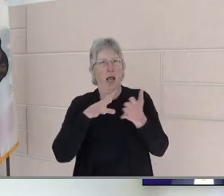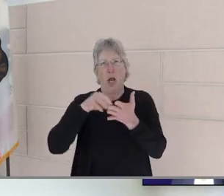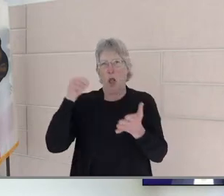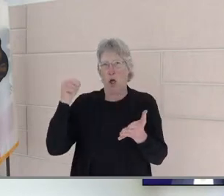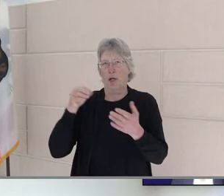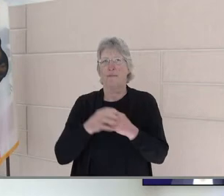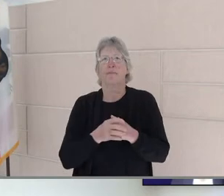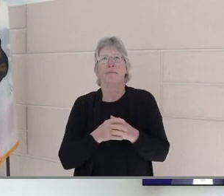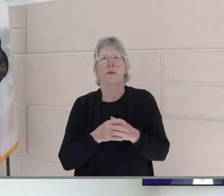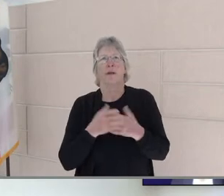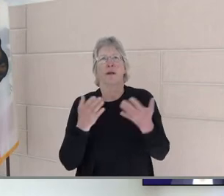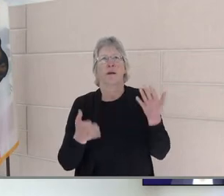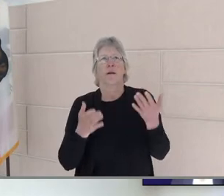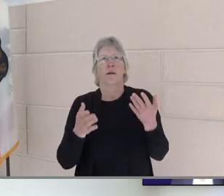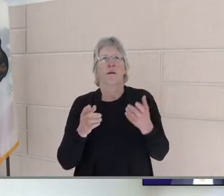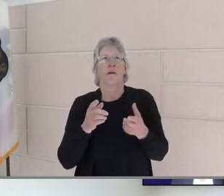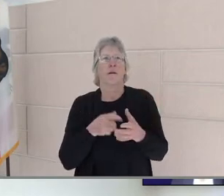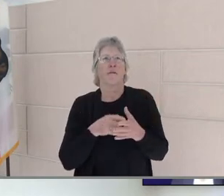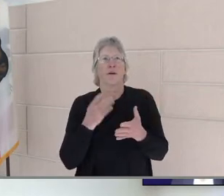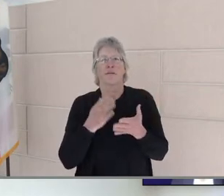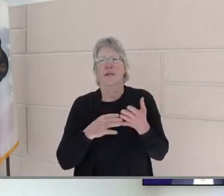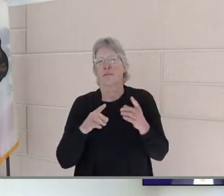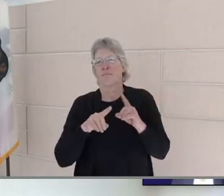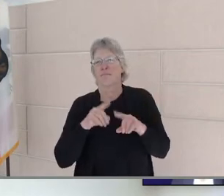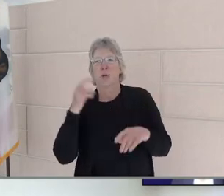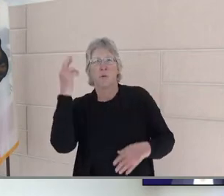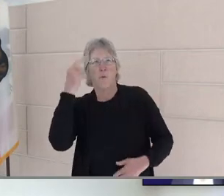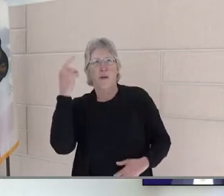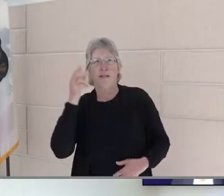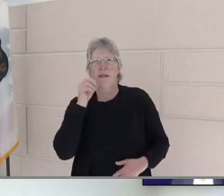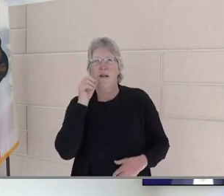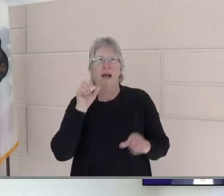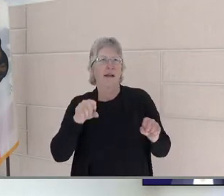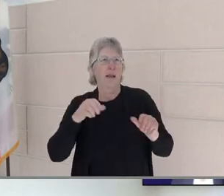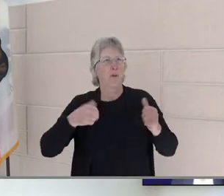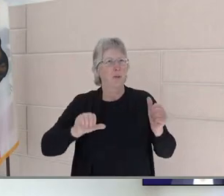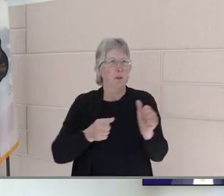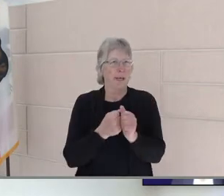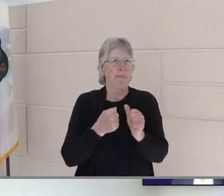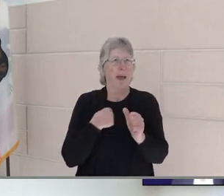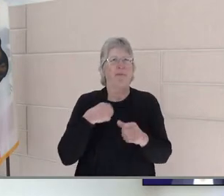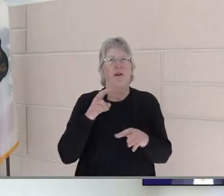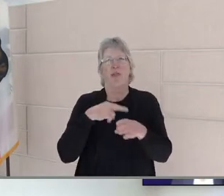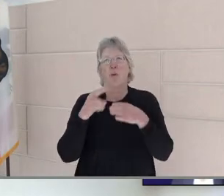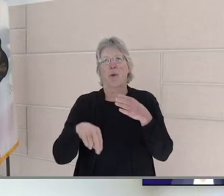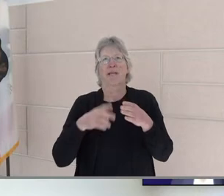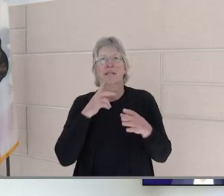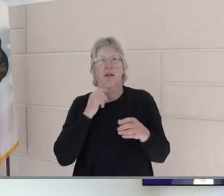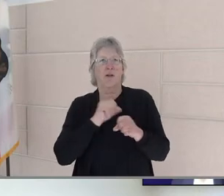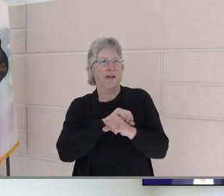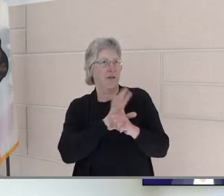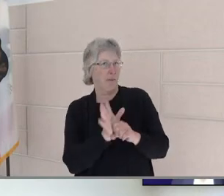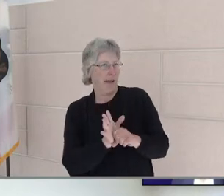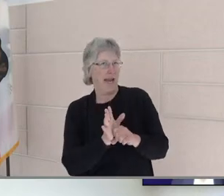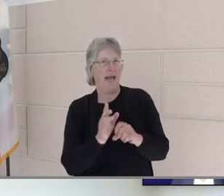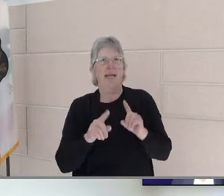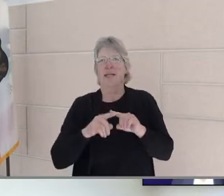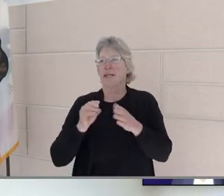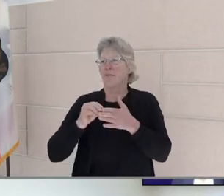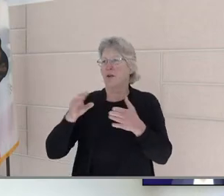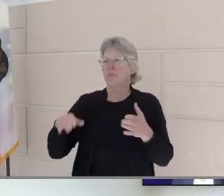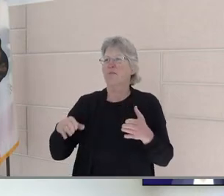ดอยซาแต่การวิธีเรียนตามระยะออนไลน์หายหนังการฉลองกัดปัญหาเซ็งเซ็งเตี้ยได้มูลหายทางจำนวนโควิดโ